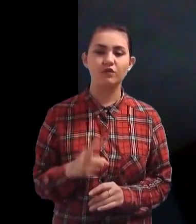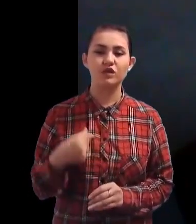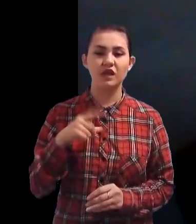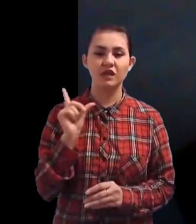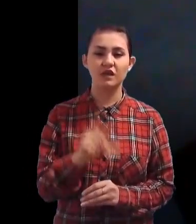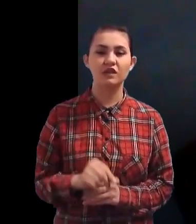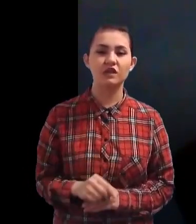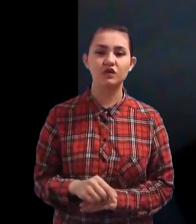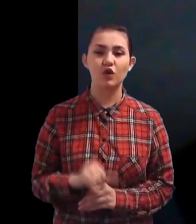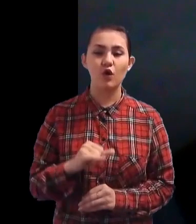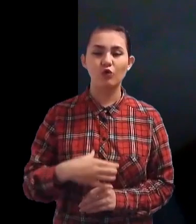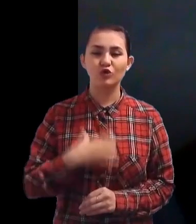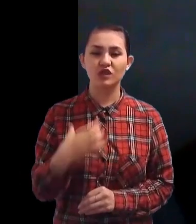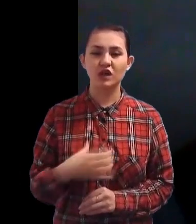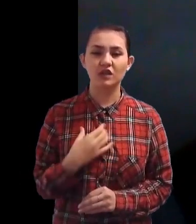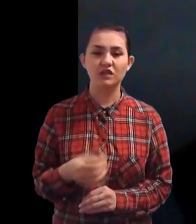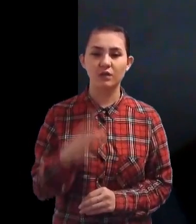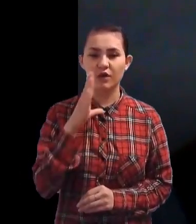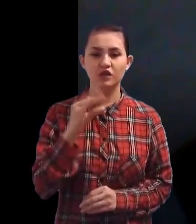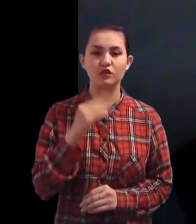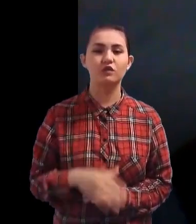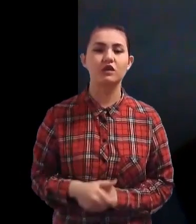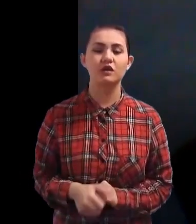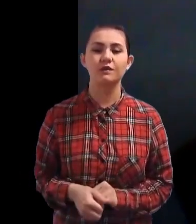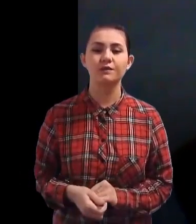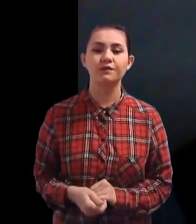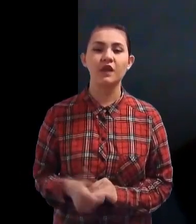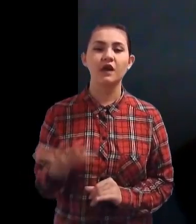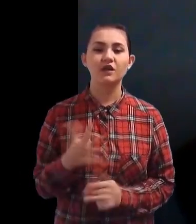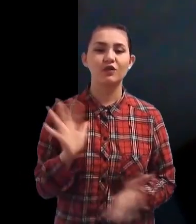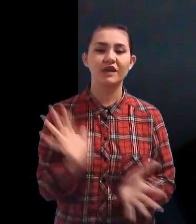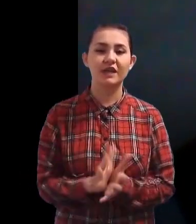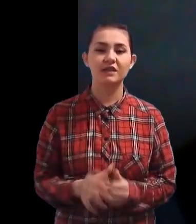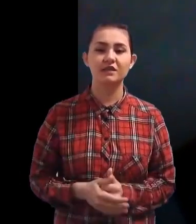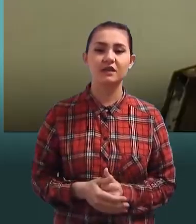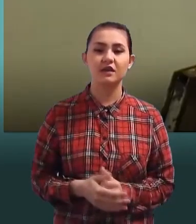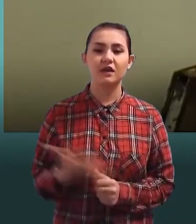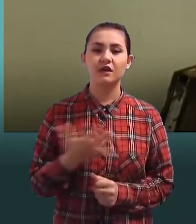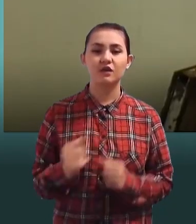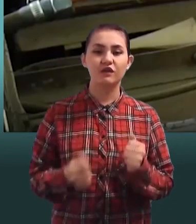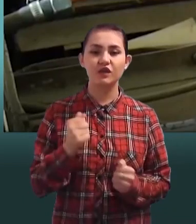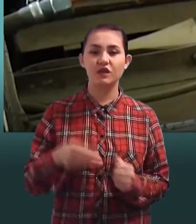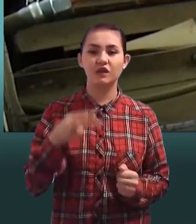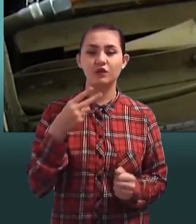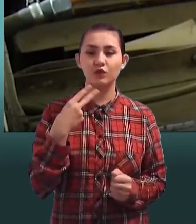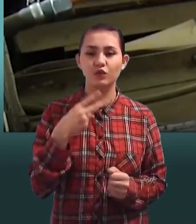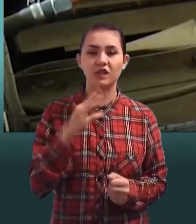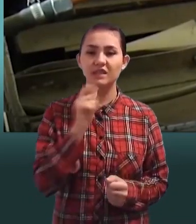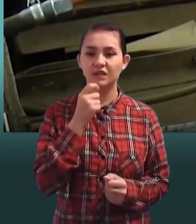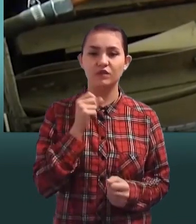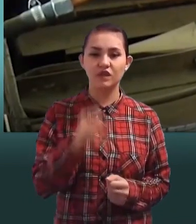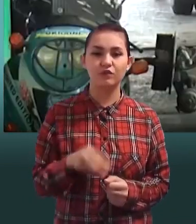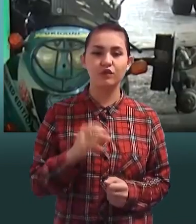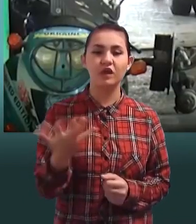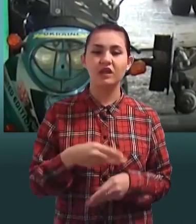в ужасных маршрутках, которые грязные, в которых водители курят и плюют семечки, в которых не